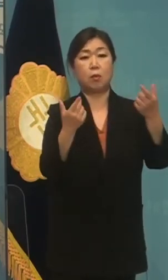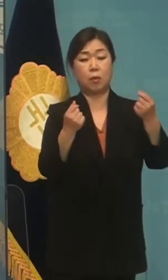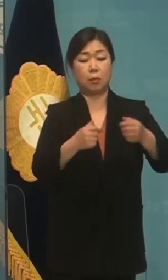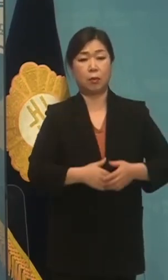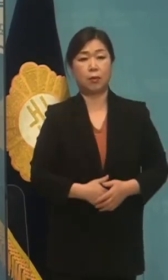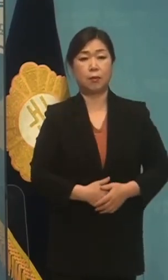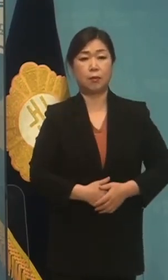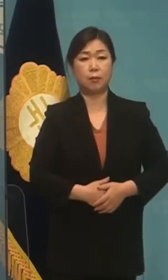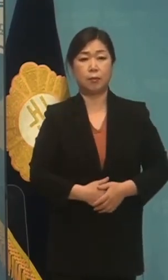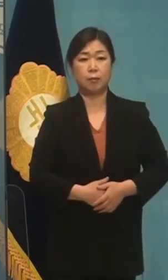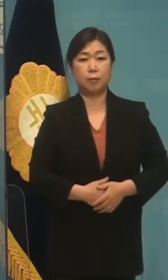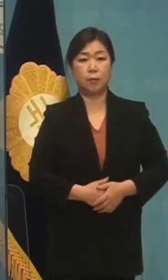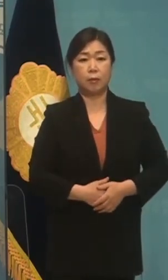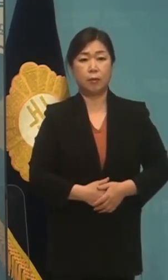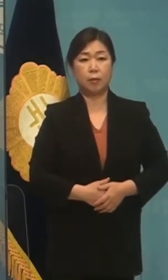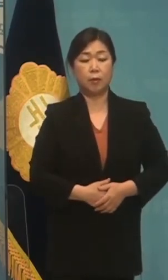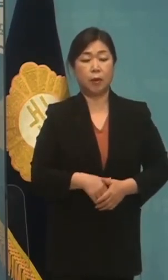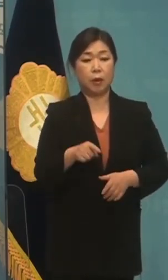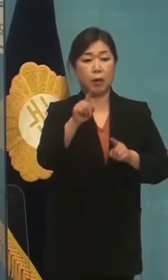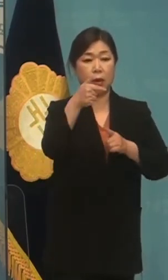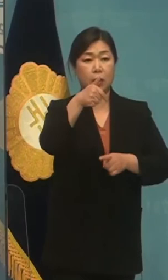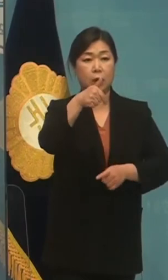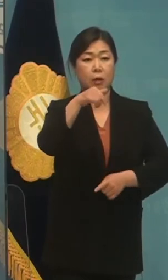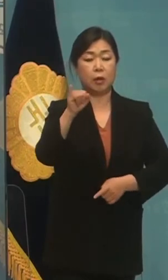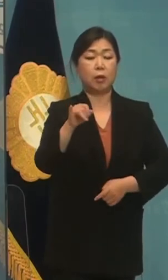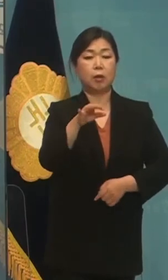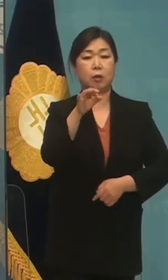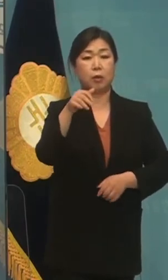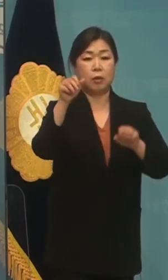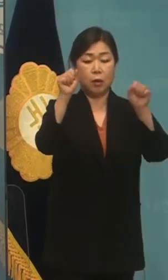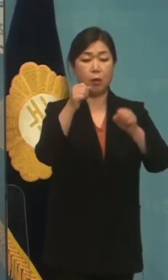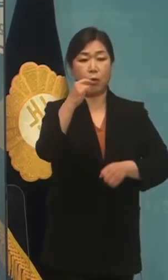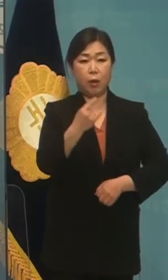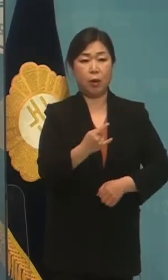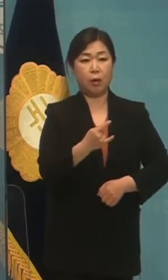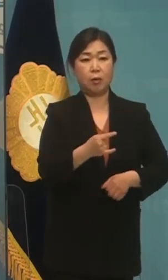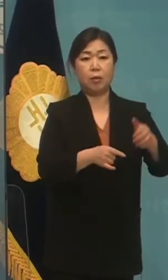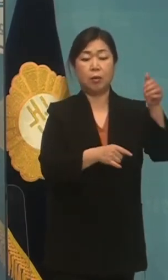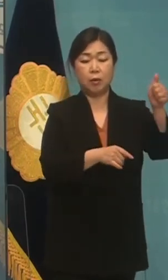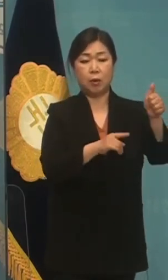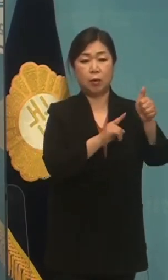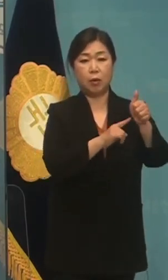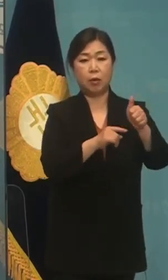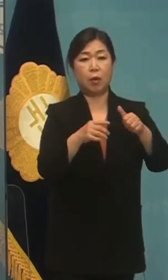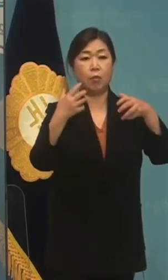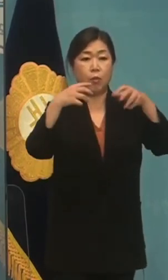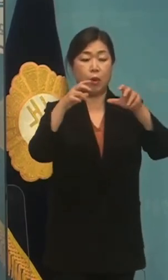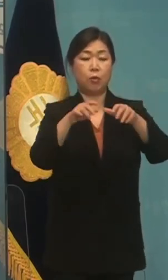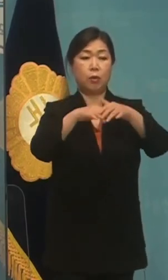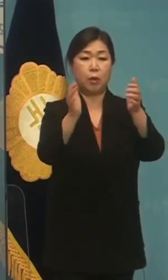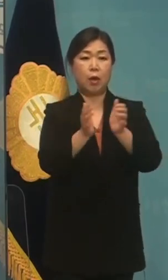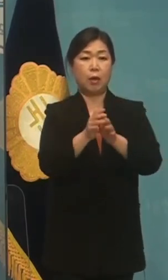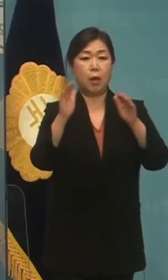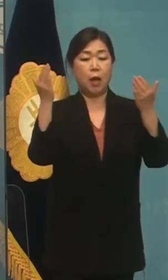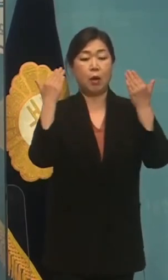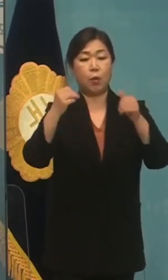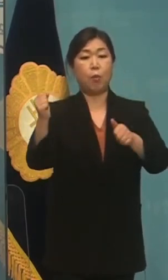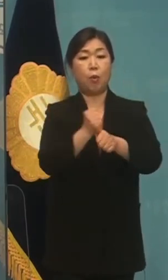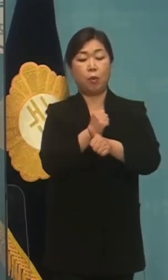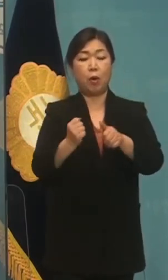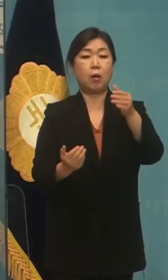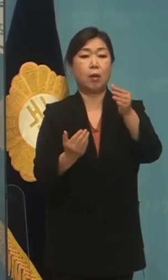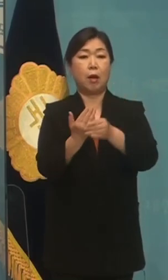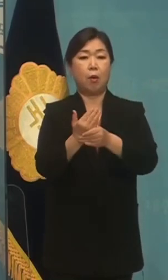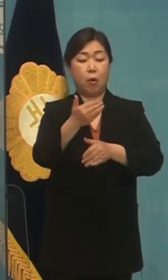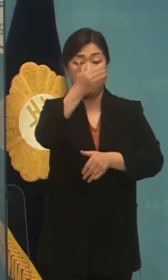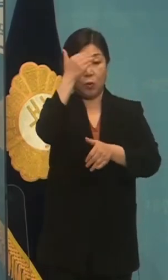있습니다. 이기훈 대한체육회장은 최근 프로배구 선수장의 학폭 사건과 관련해 청소년기에